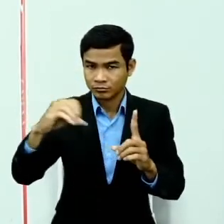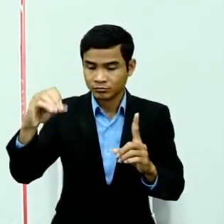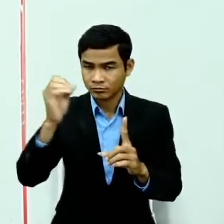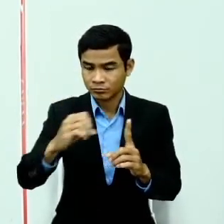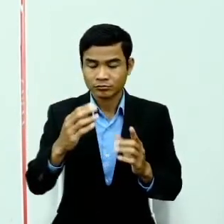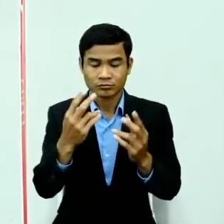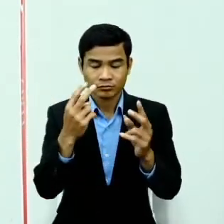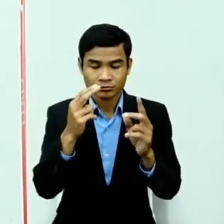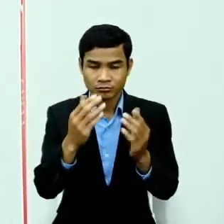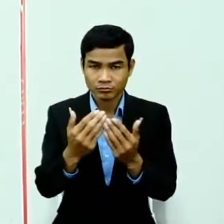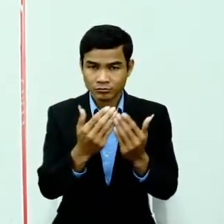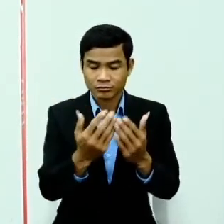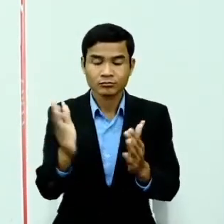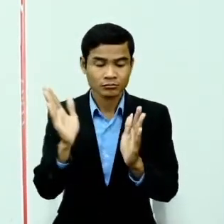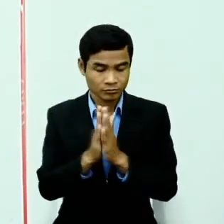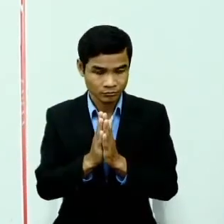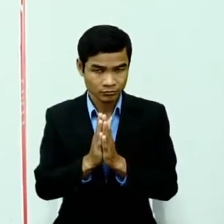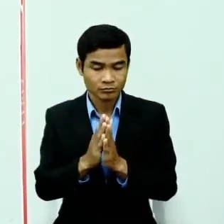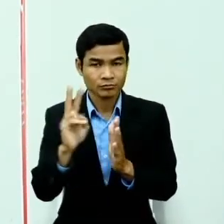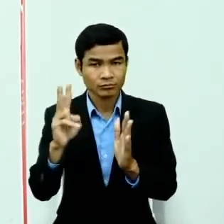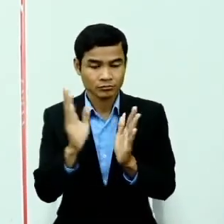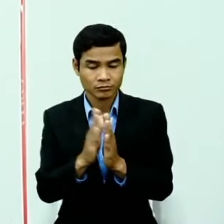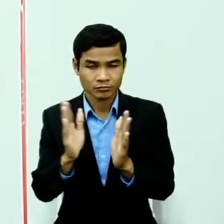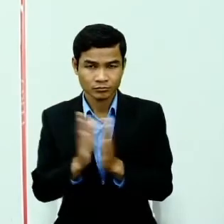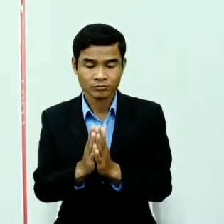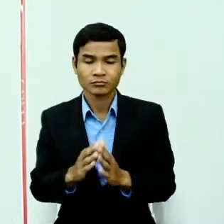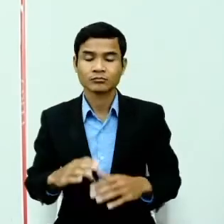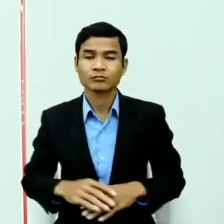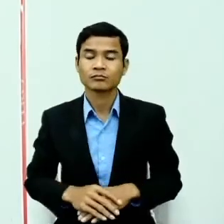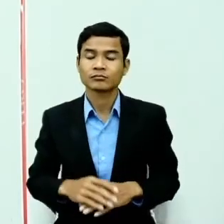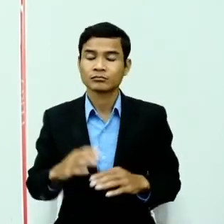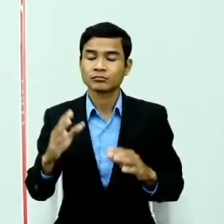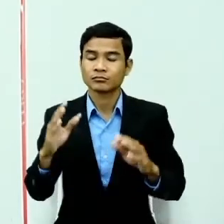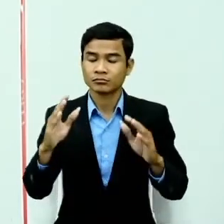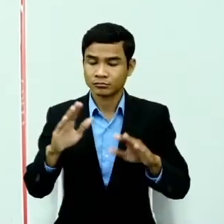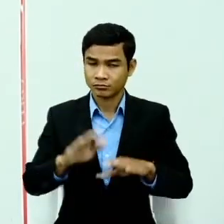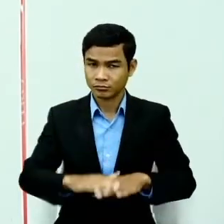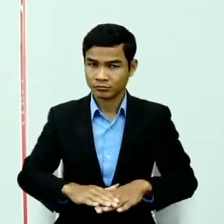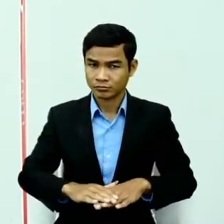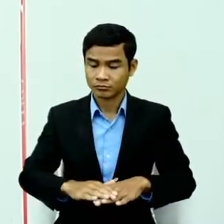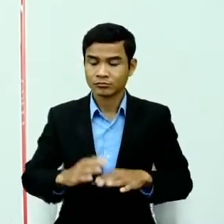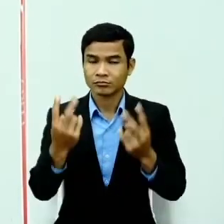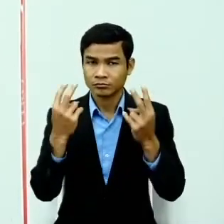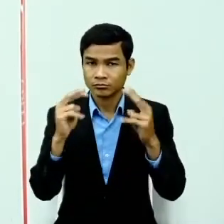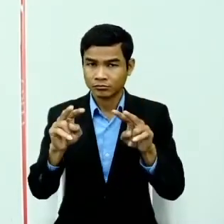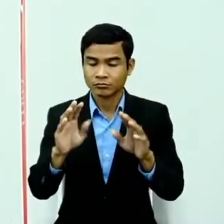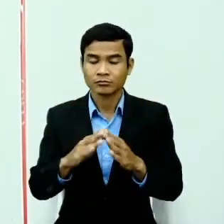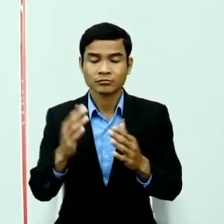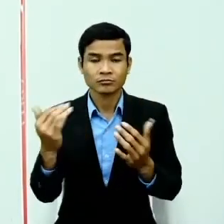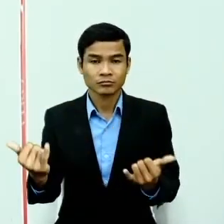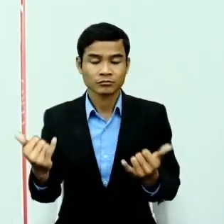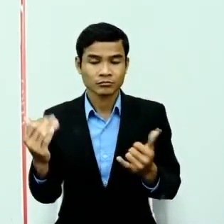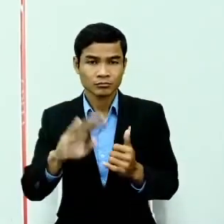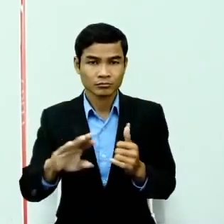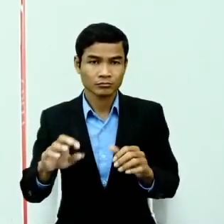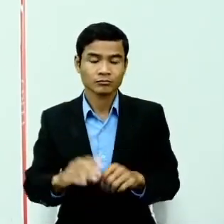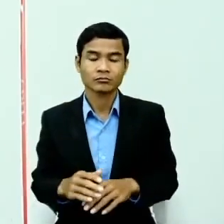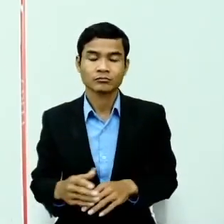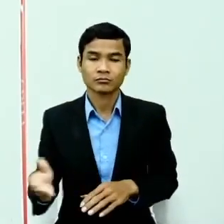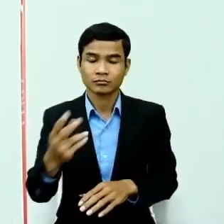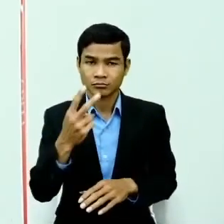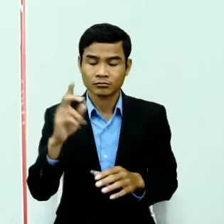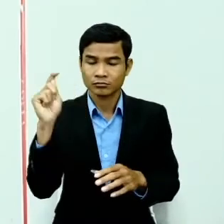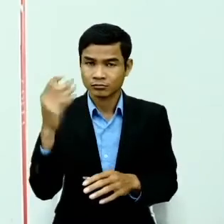là ba con tiếc đây một đòn bỉ đã đây lượt tóc chà lời con mưa mới rụng mà